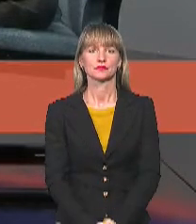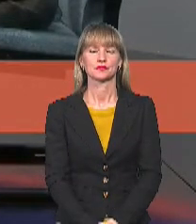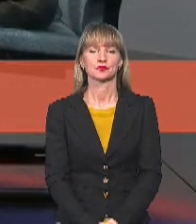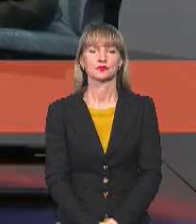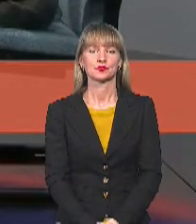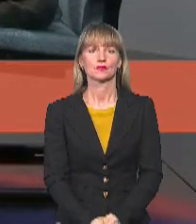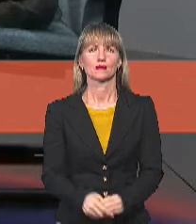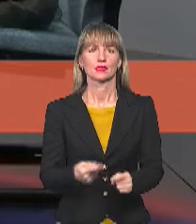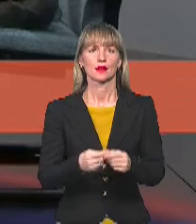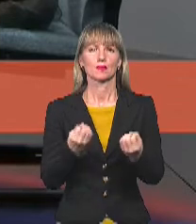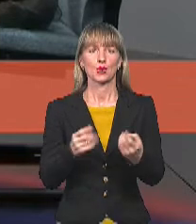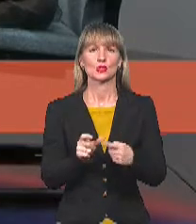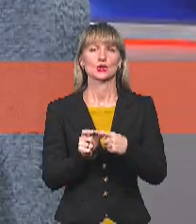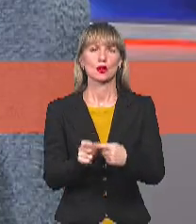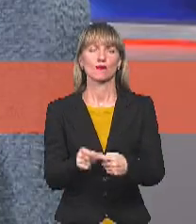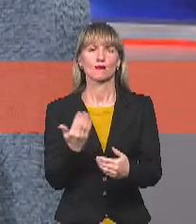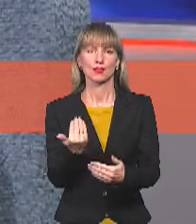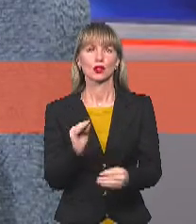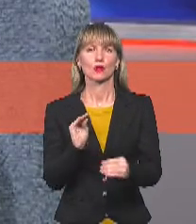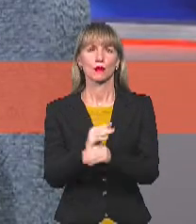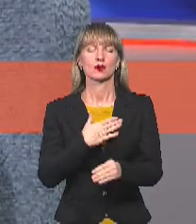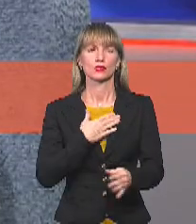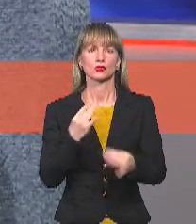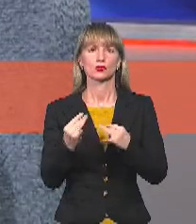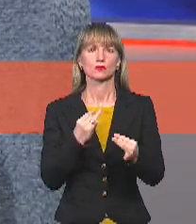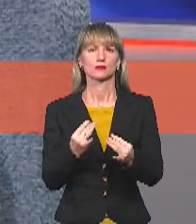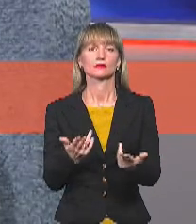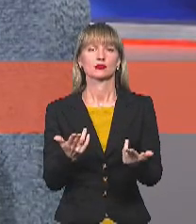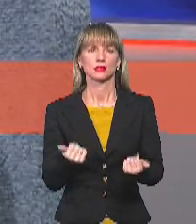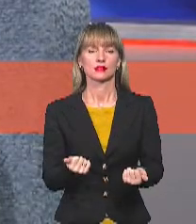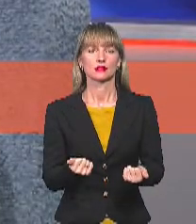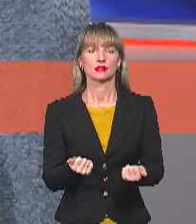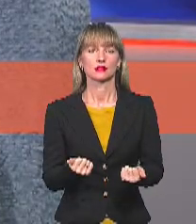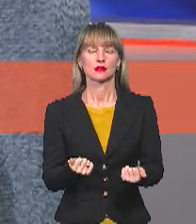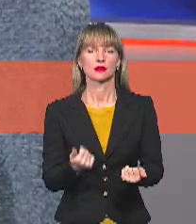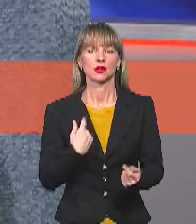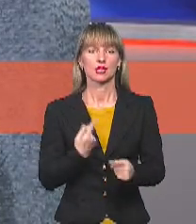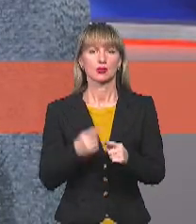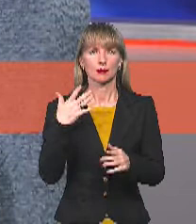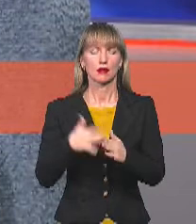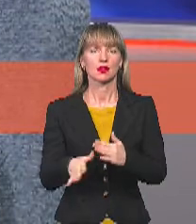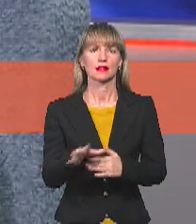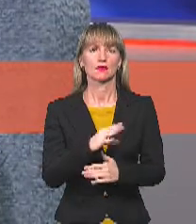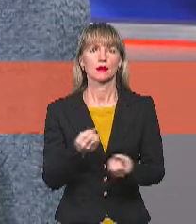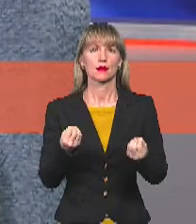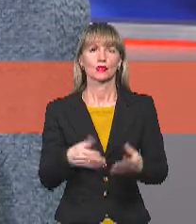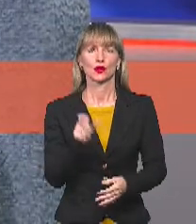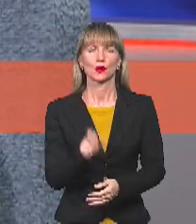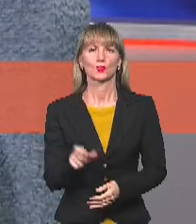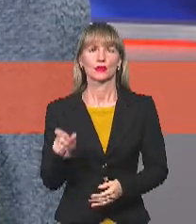Це у вас просто ремарка така, да? Ви доповнюєте нашу розмову. Ну так. Да. Так це зрозуміло всім простим людям.